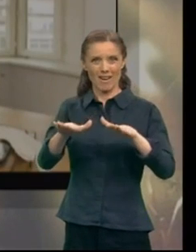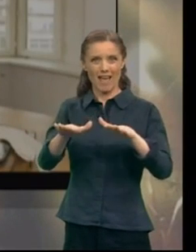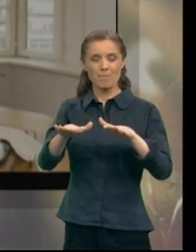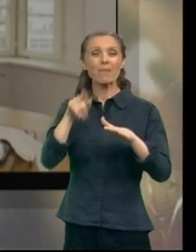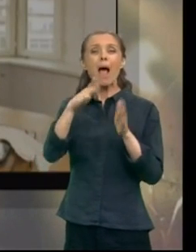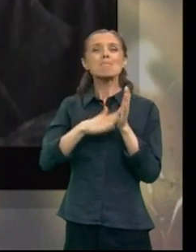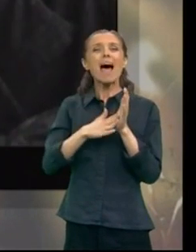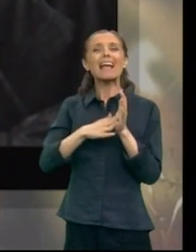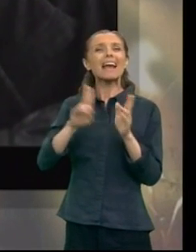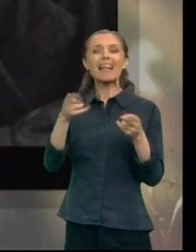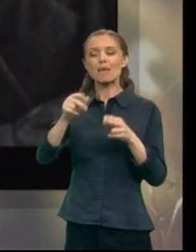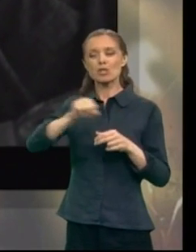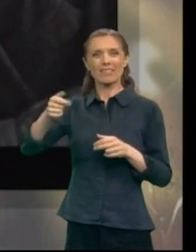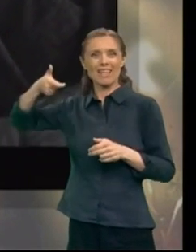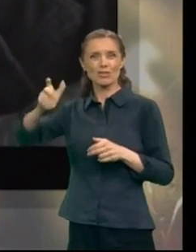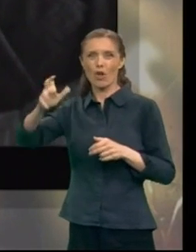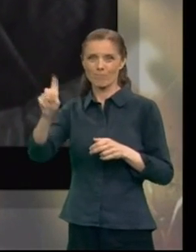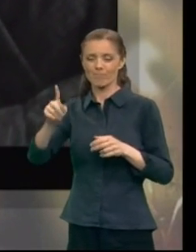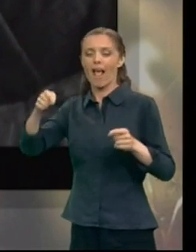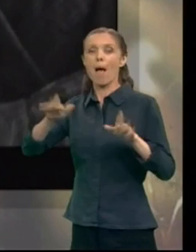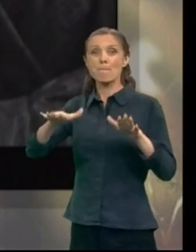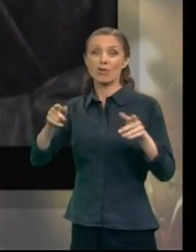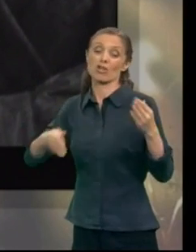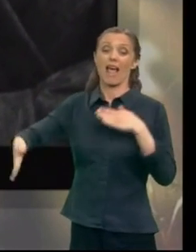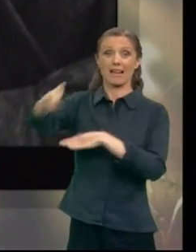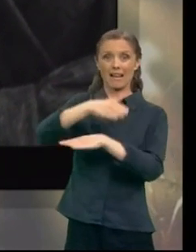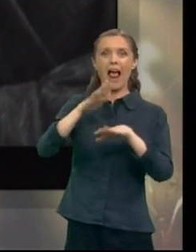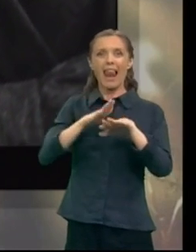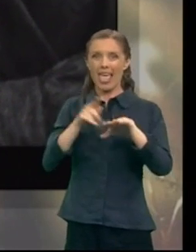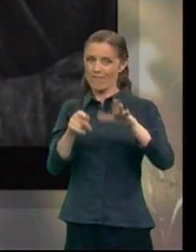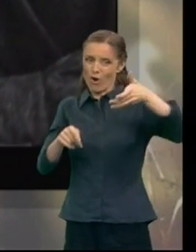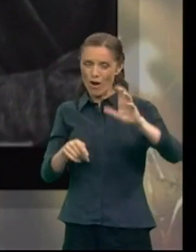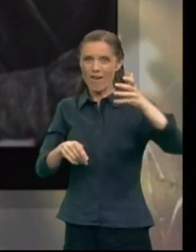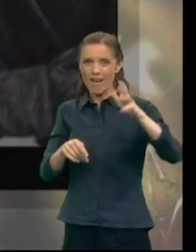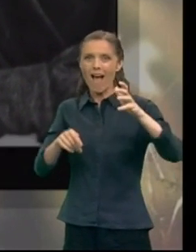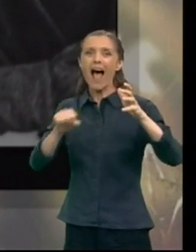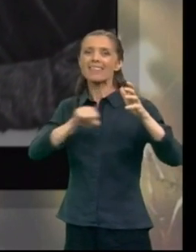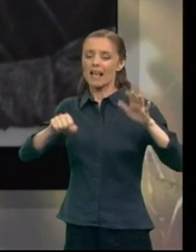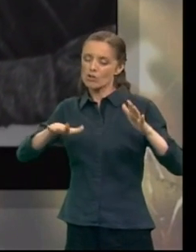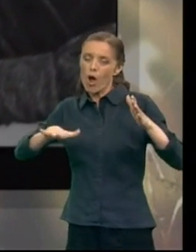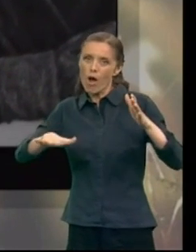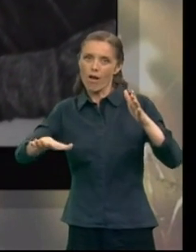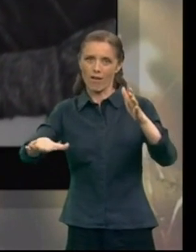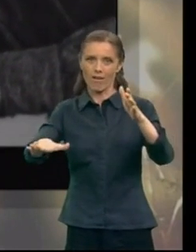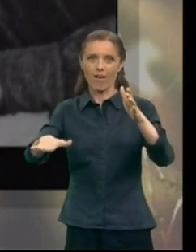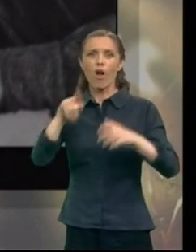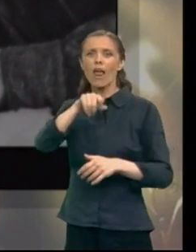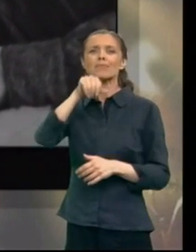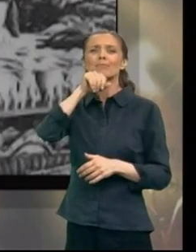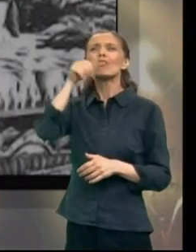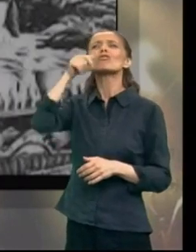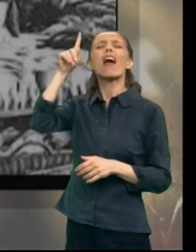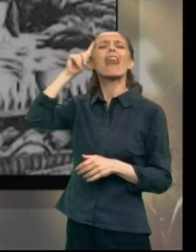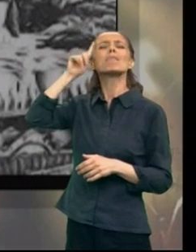desnom rukom okreće točak, mašina je bila okrenuta. Levom rukom je pokretala mašinu, a desnom vodila materijal. Volela je da citira